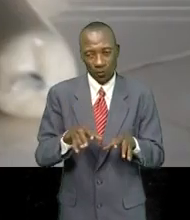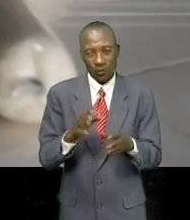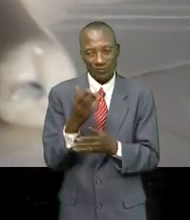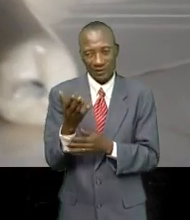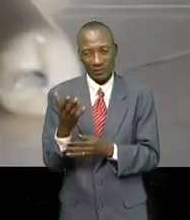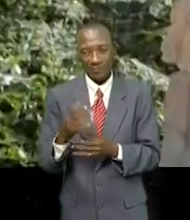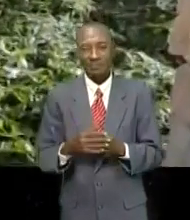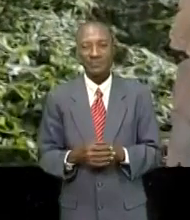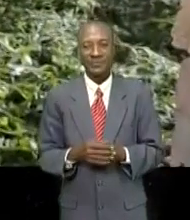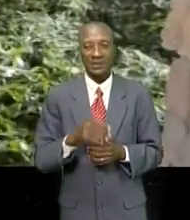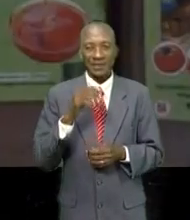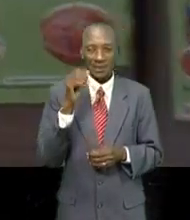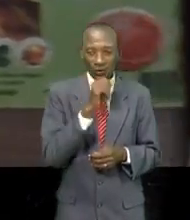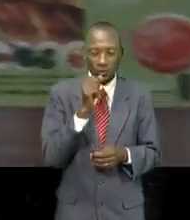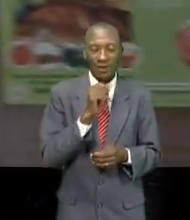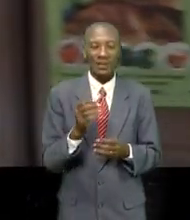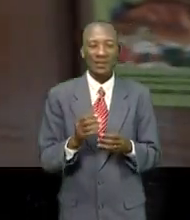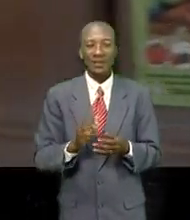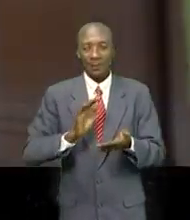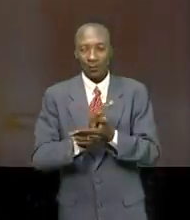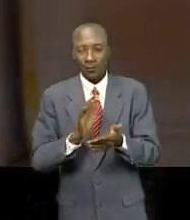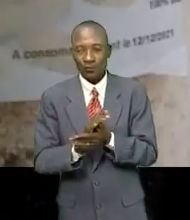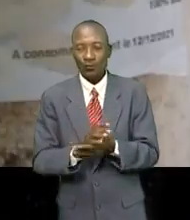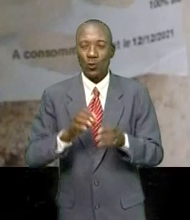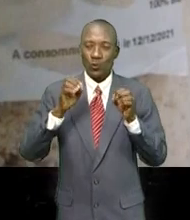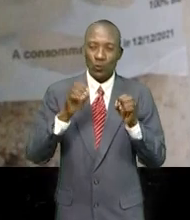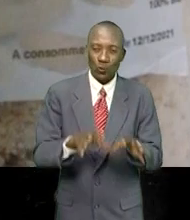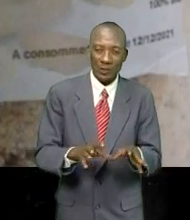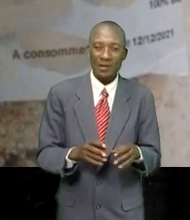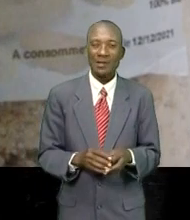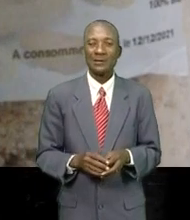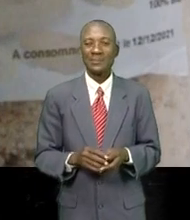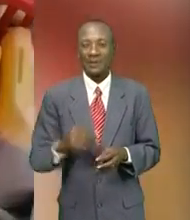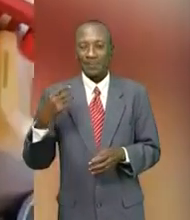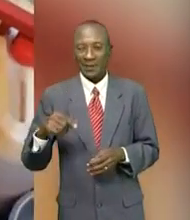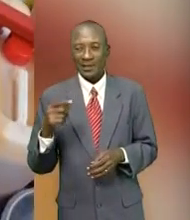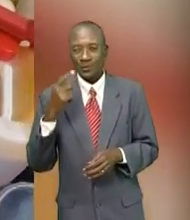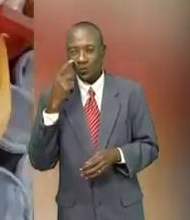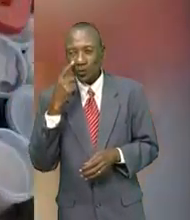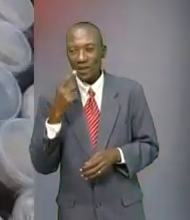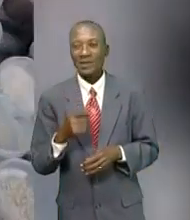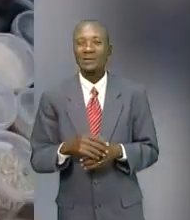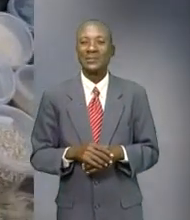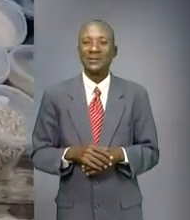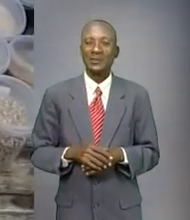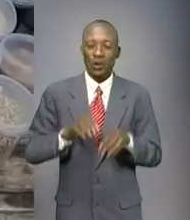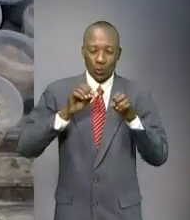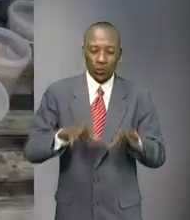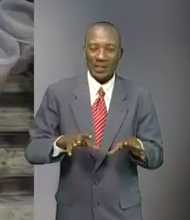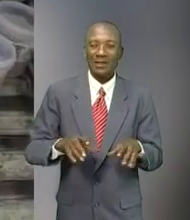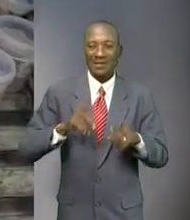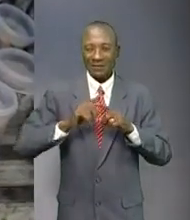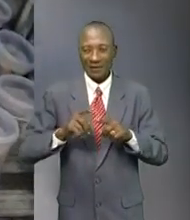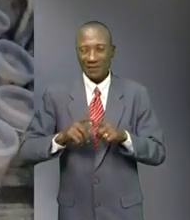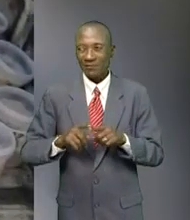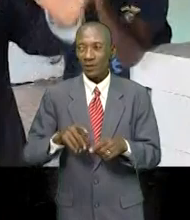Des chikwang, feuilles de manioc, huile de palme, arachide, haricots noirs, chenilles, grains de sésame, prêtes à être exportées, la gamme